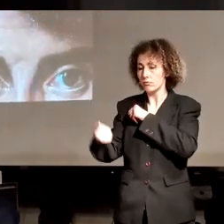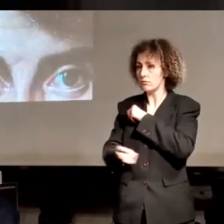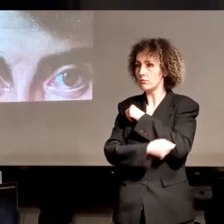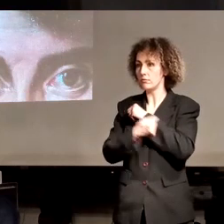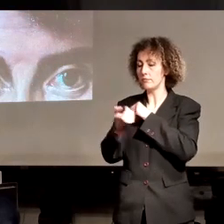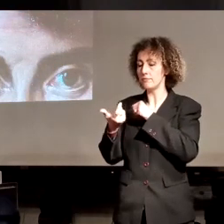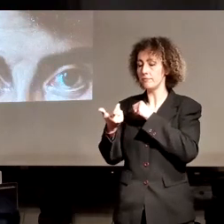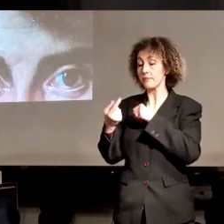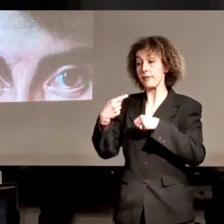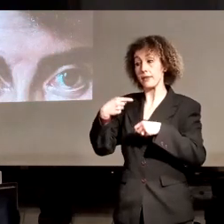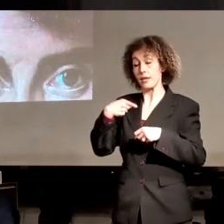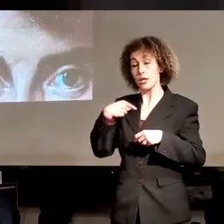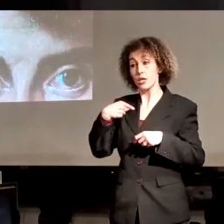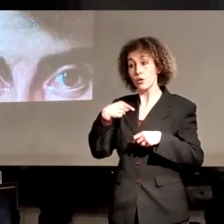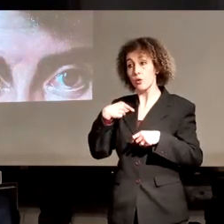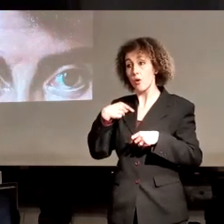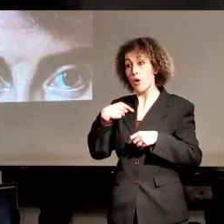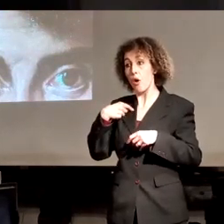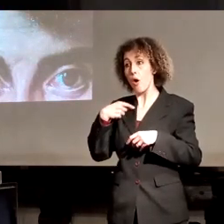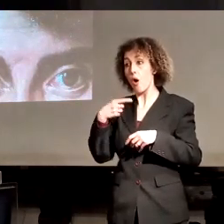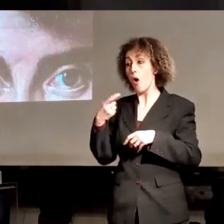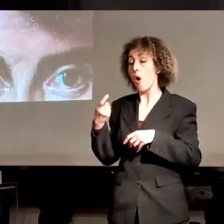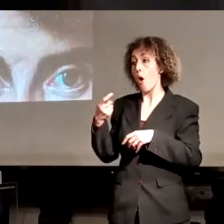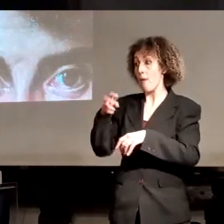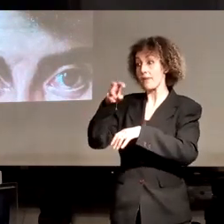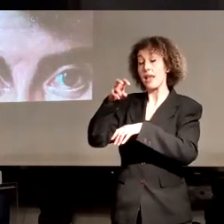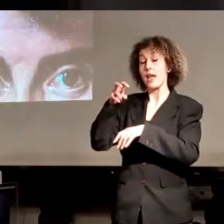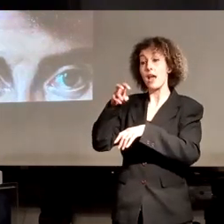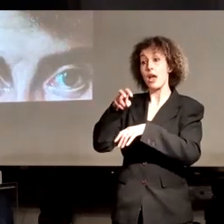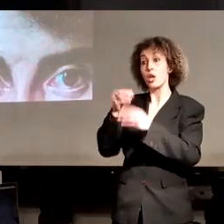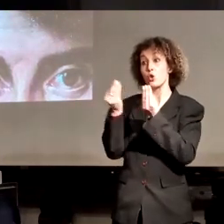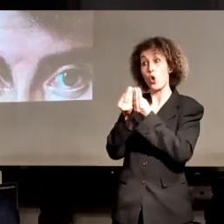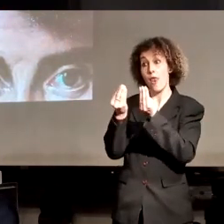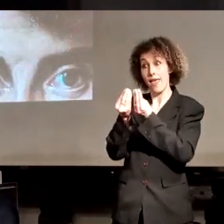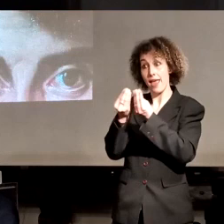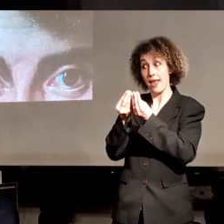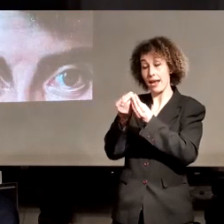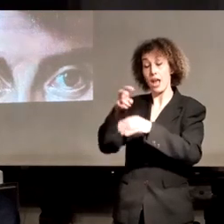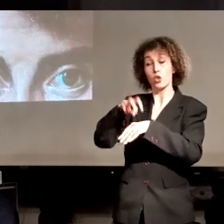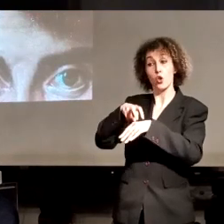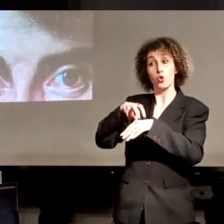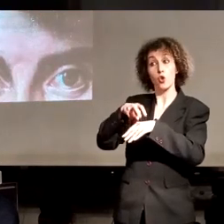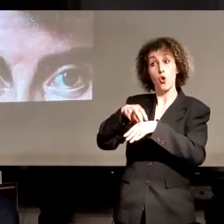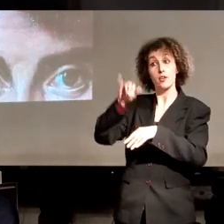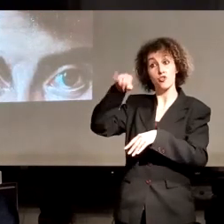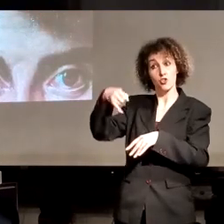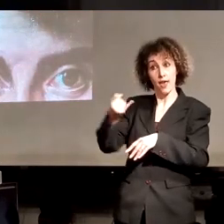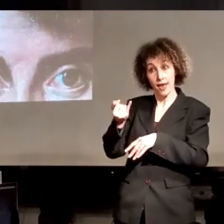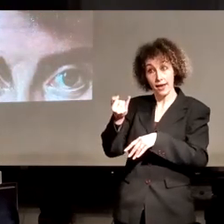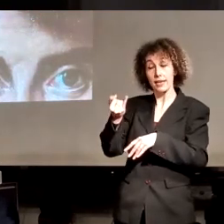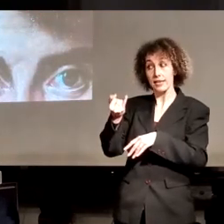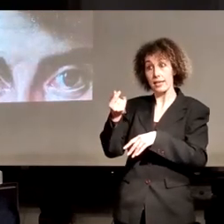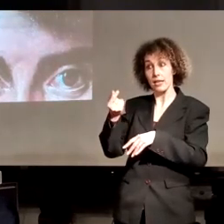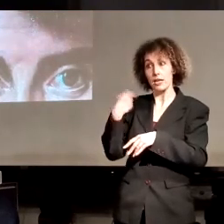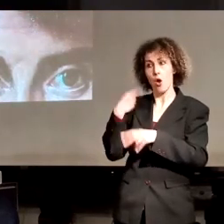sono venuto su incarico del vostro collega il dottor henry jekyll per un